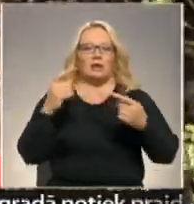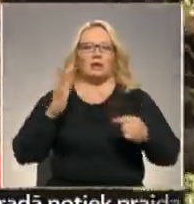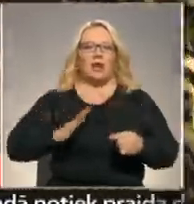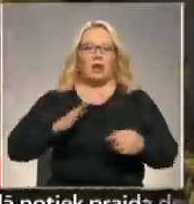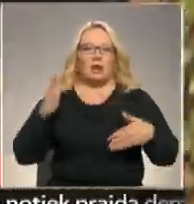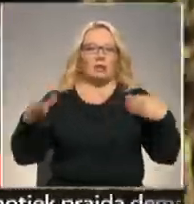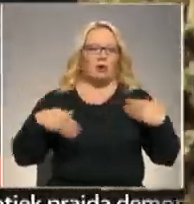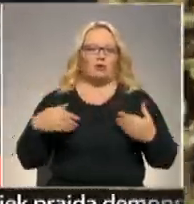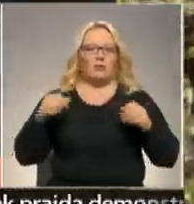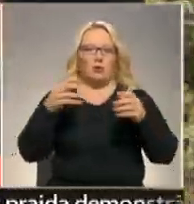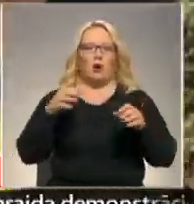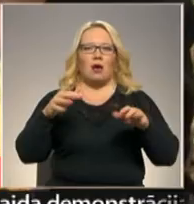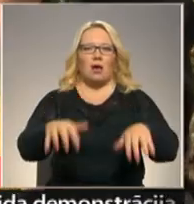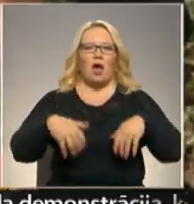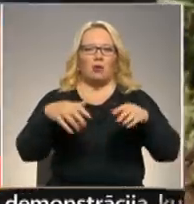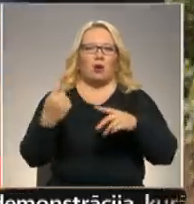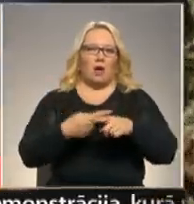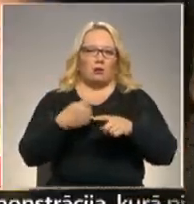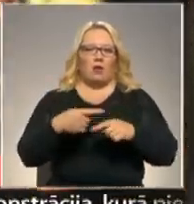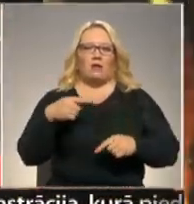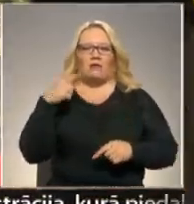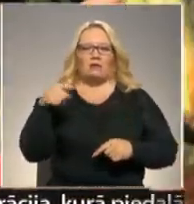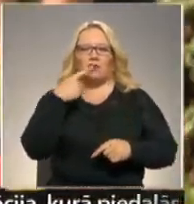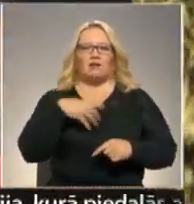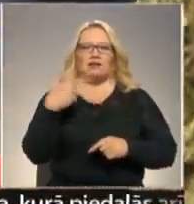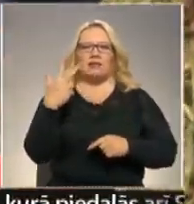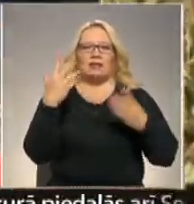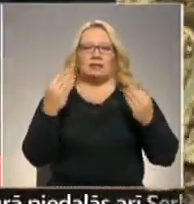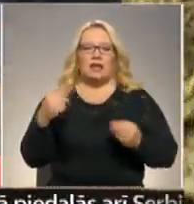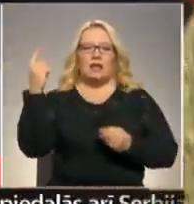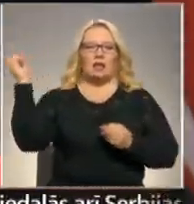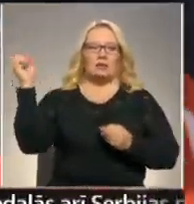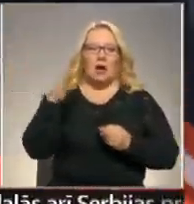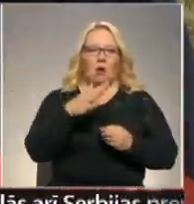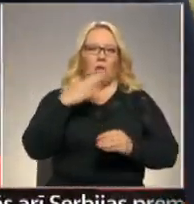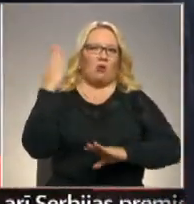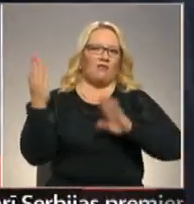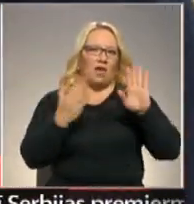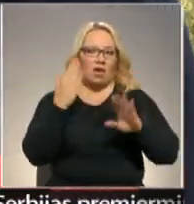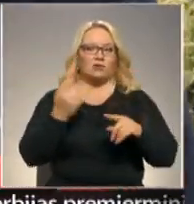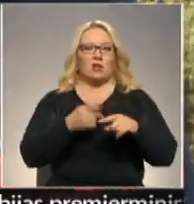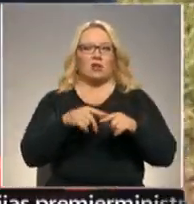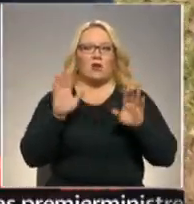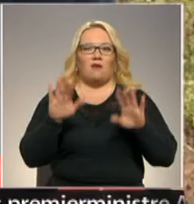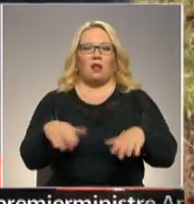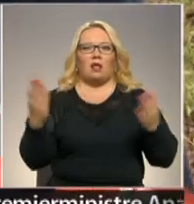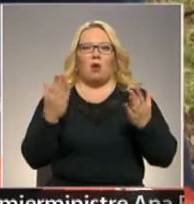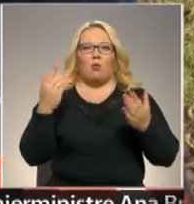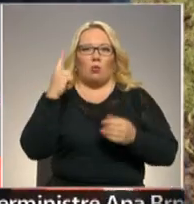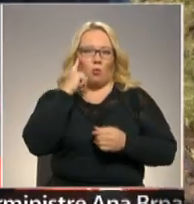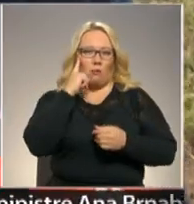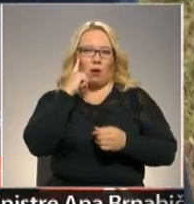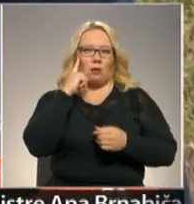kartupeļi. Vajadzētu kādas trīs dienas, lai saule būtu un vēš, un tad jau varētu kaut ko